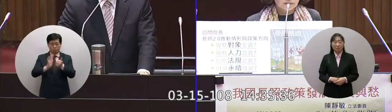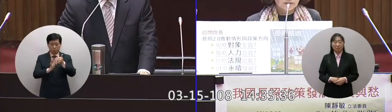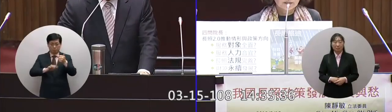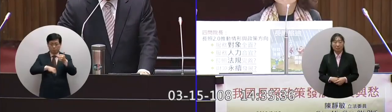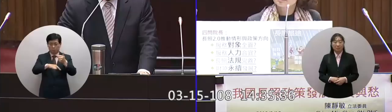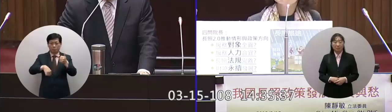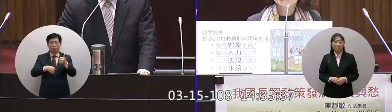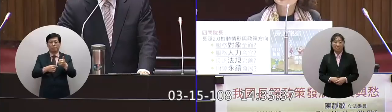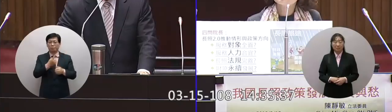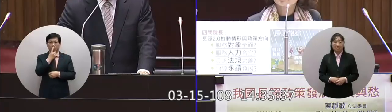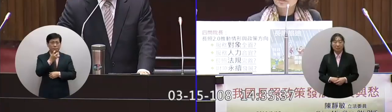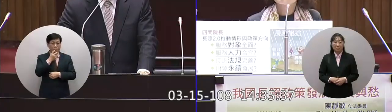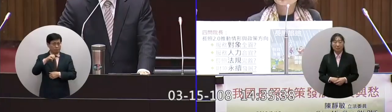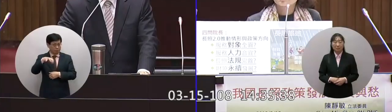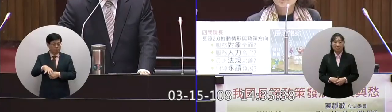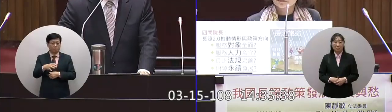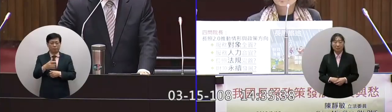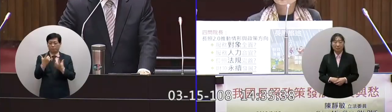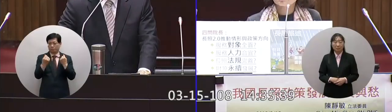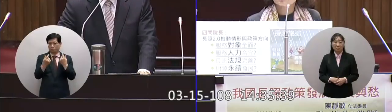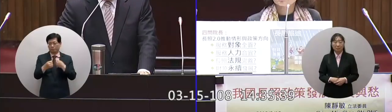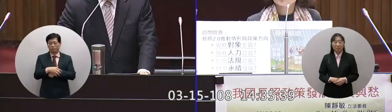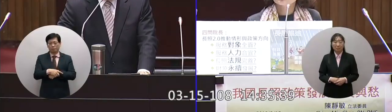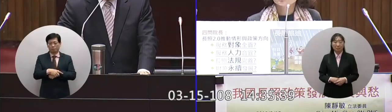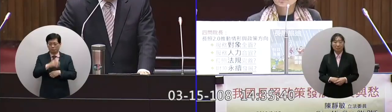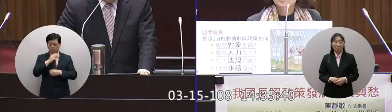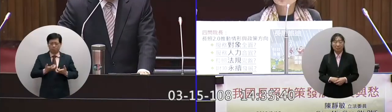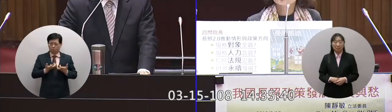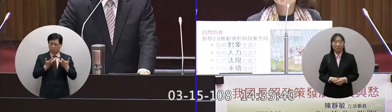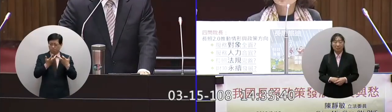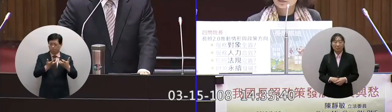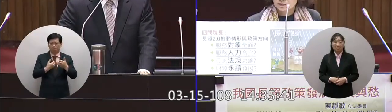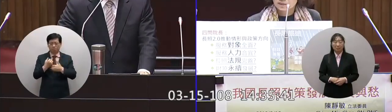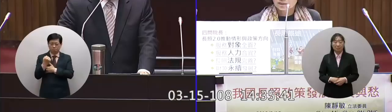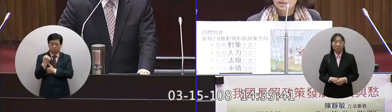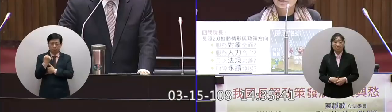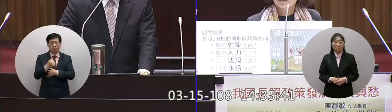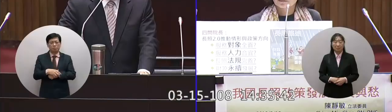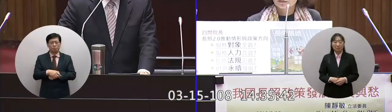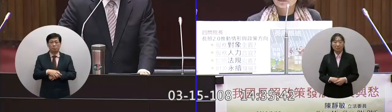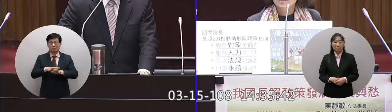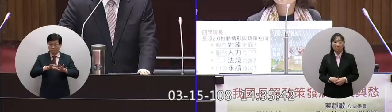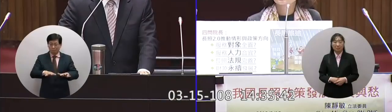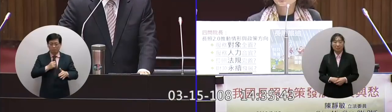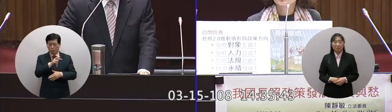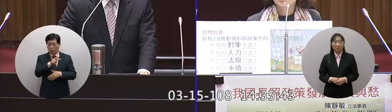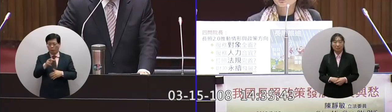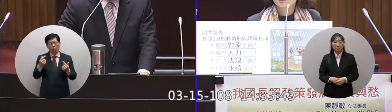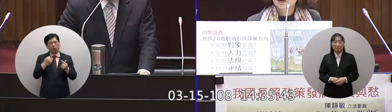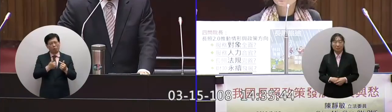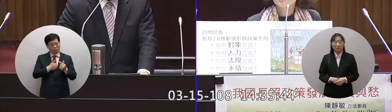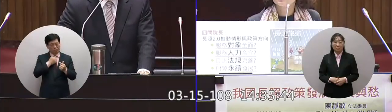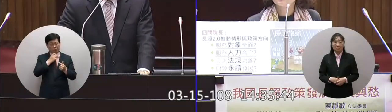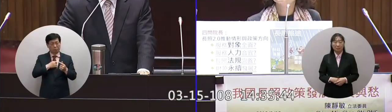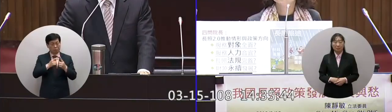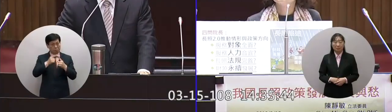仁，无论是中央地方，都是卯足全力，或许还是有未尽如